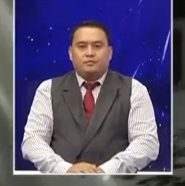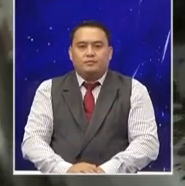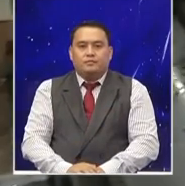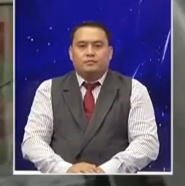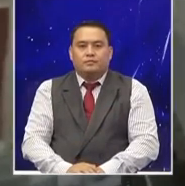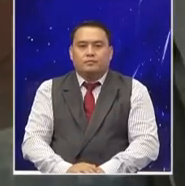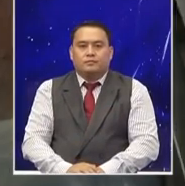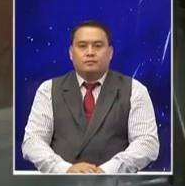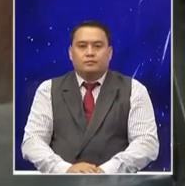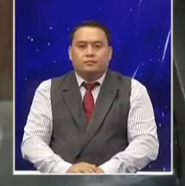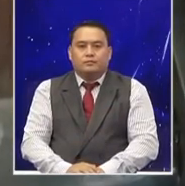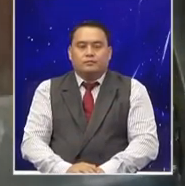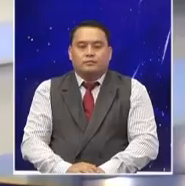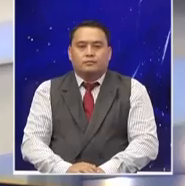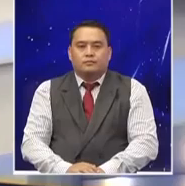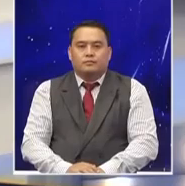телеканал зецу